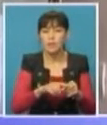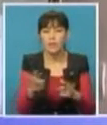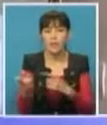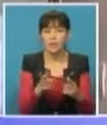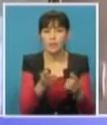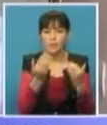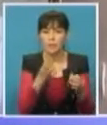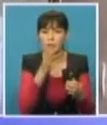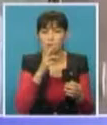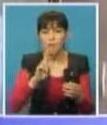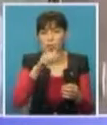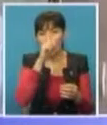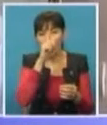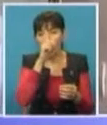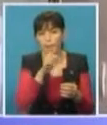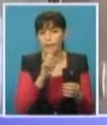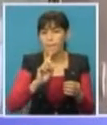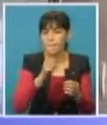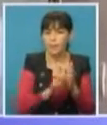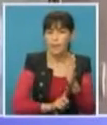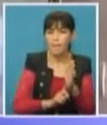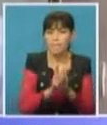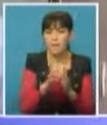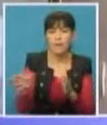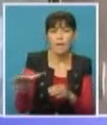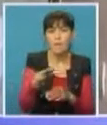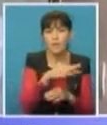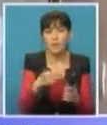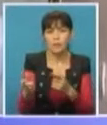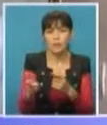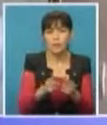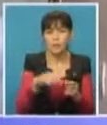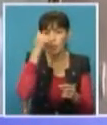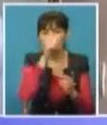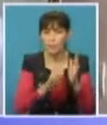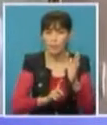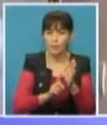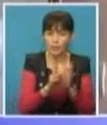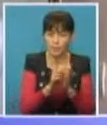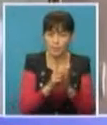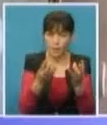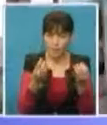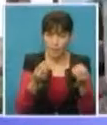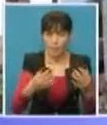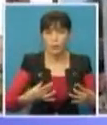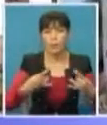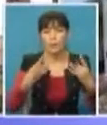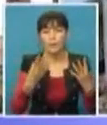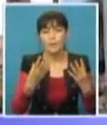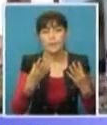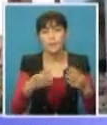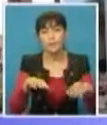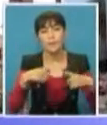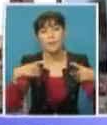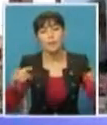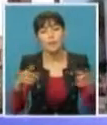таңда 42 айының бірінен бастап айлық жарияланған болатын. Осы жылдың басынан бастап 100 жылдық тойланып жатыр жерде. Торқалы той